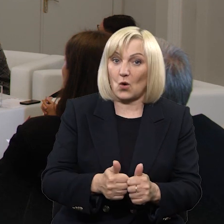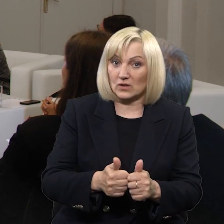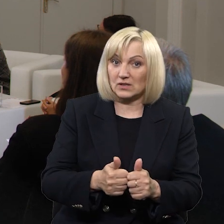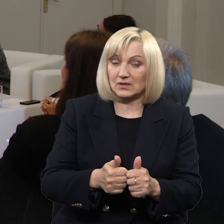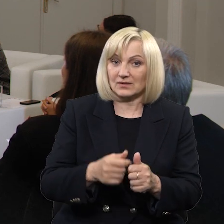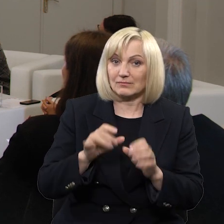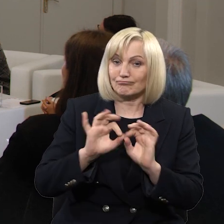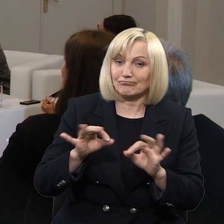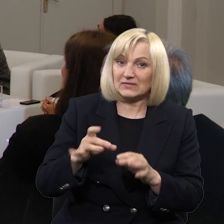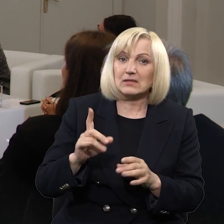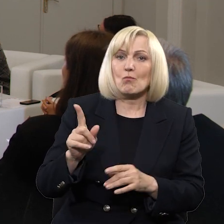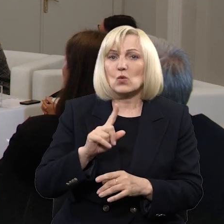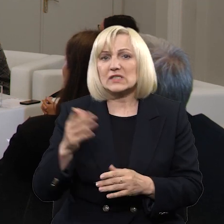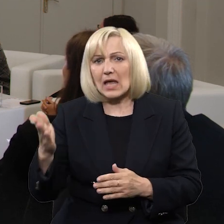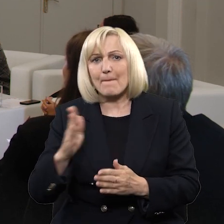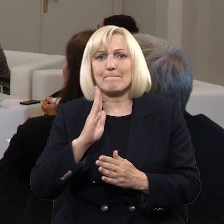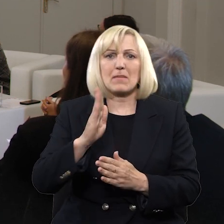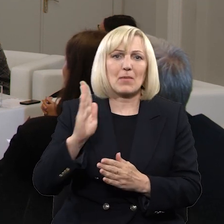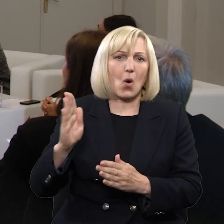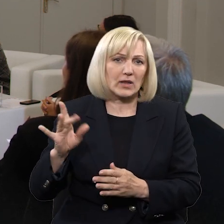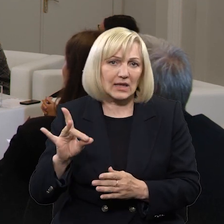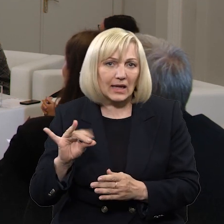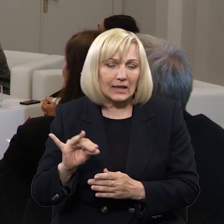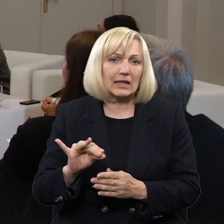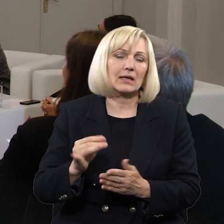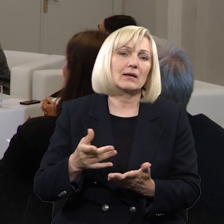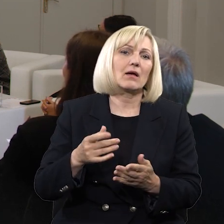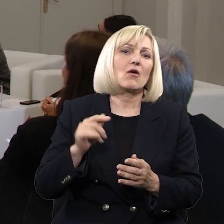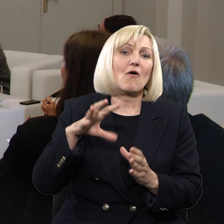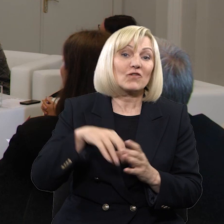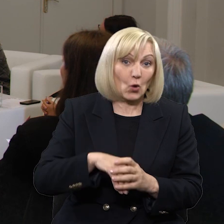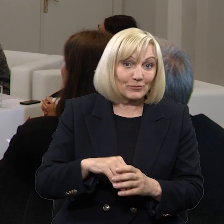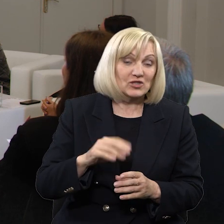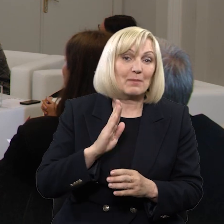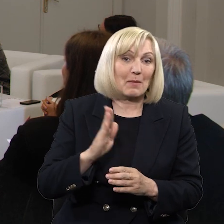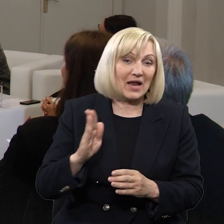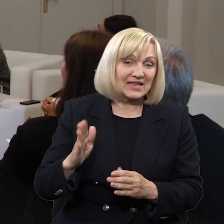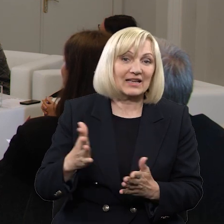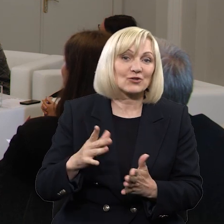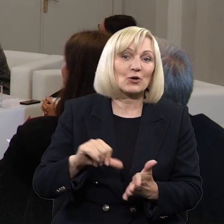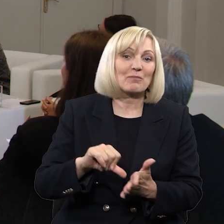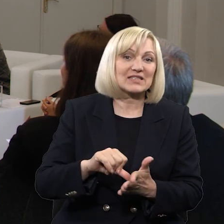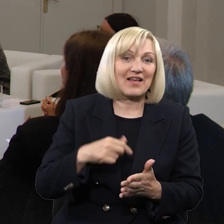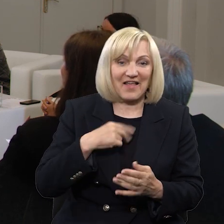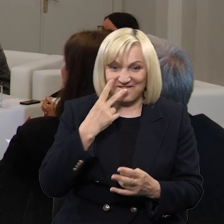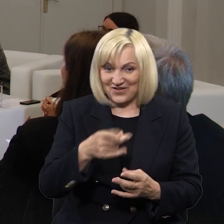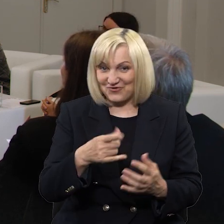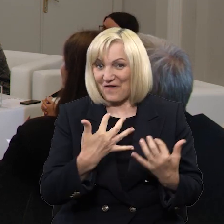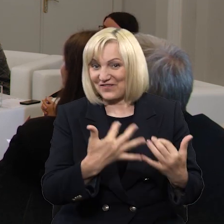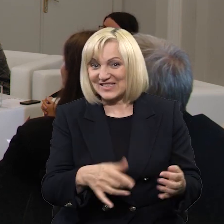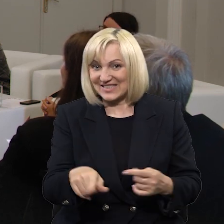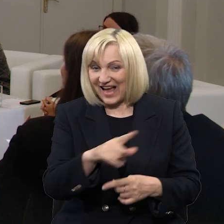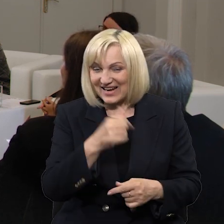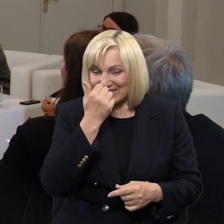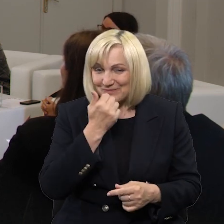рубрик с музеями библиотеками и в том числе с библиотеками которые представители которых я вижу